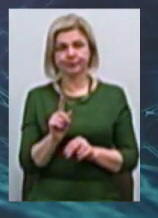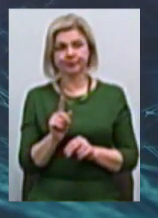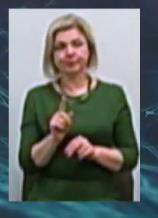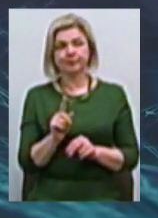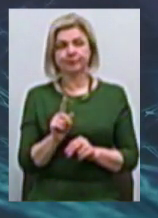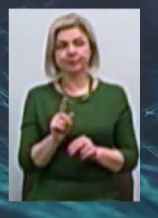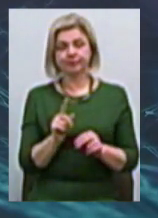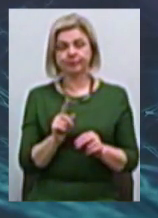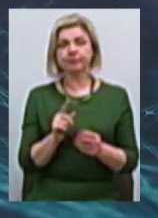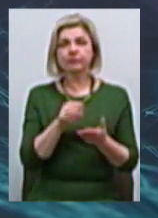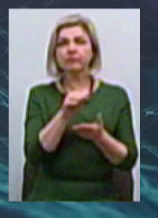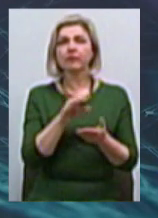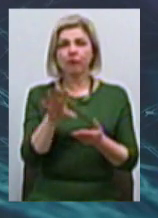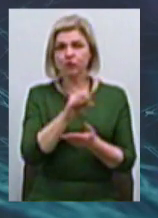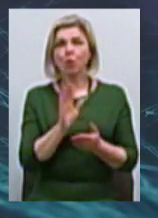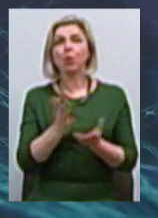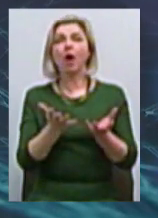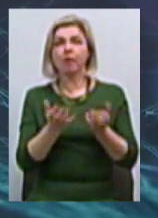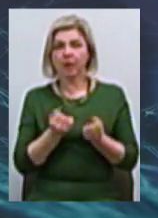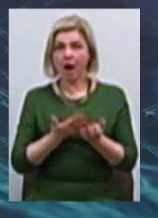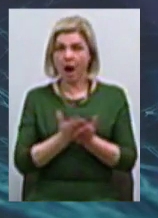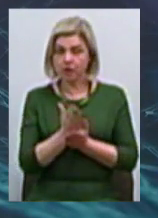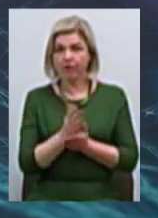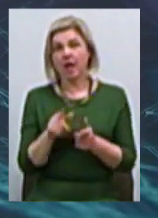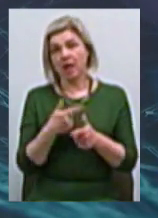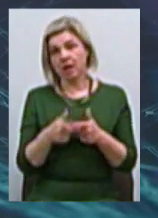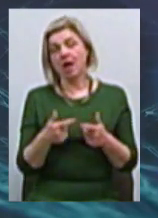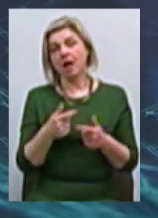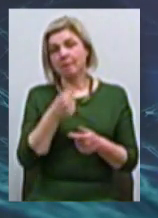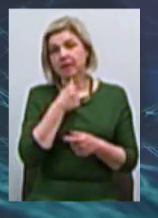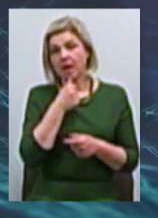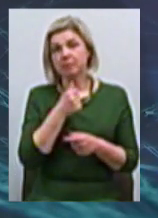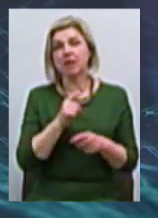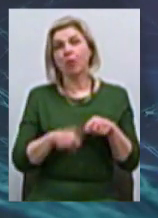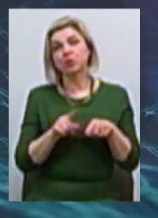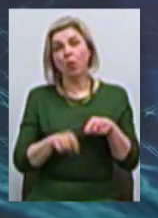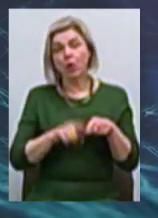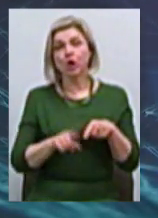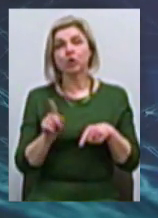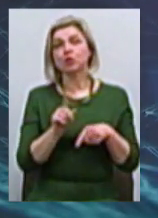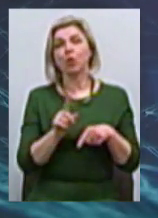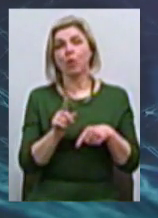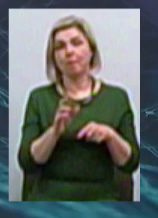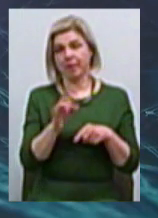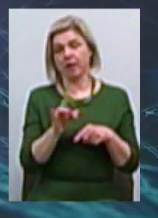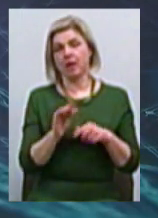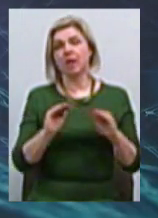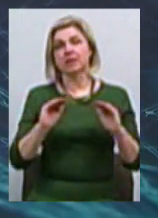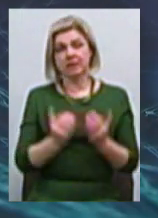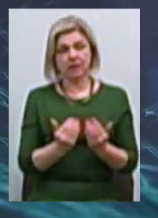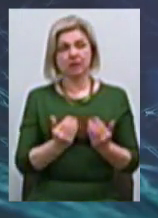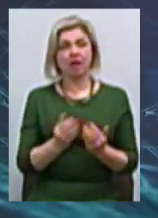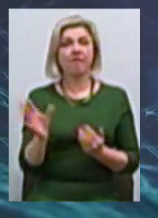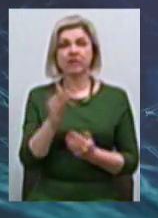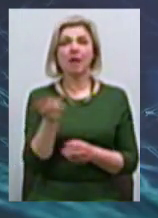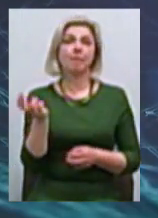данные будут качественно приняты, либо же мы пытаемся как-то ускорить за счет того, что снизим безопасность. Ну, например, там все